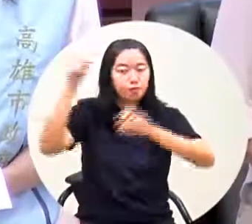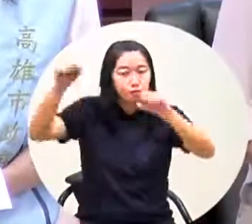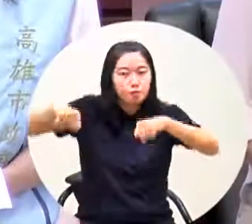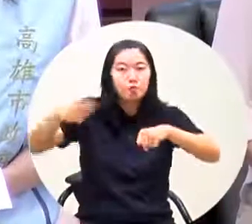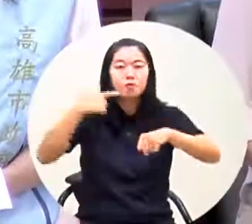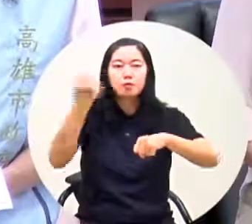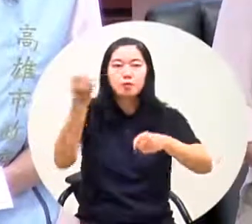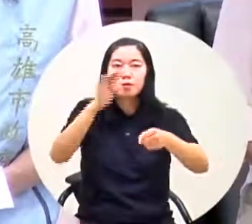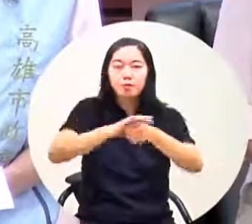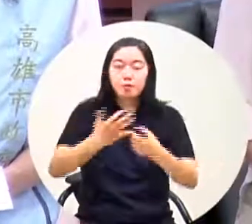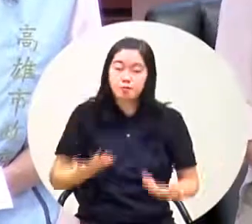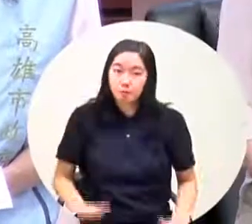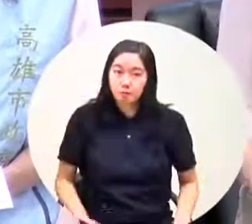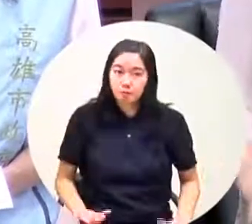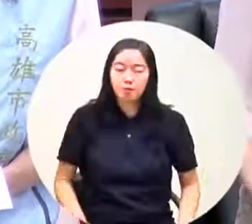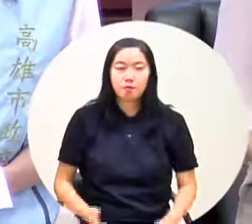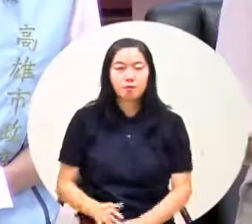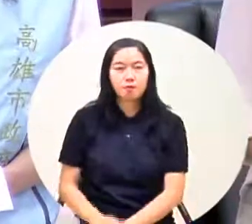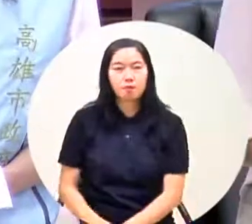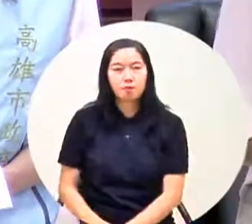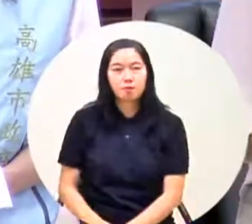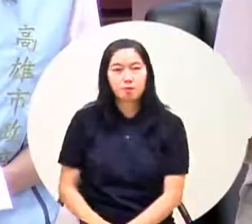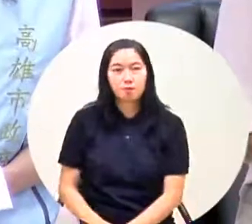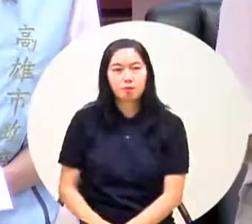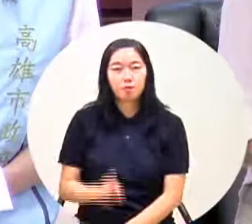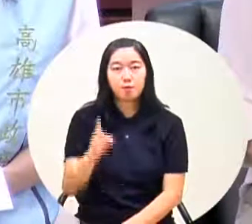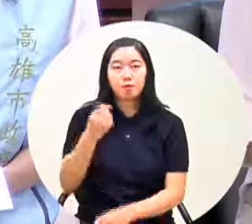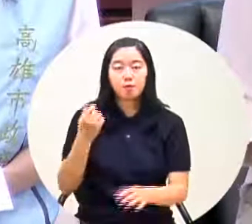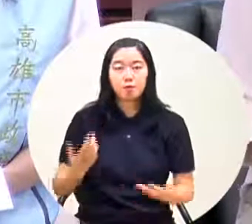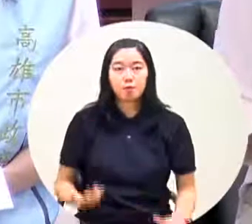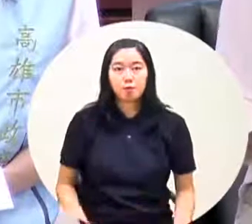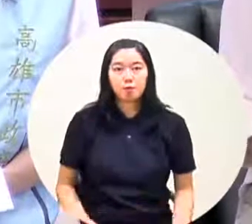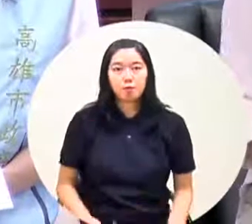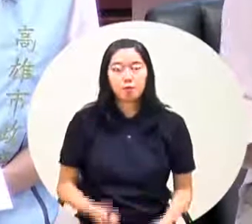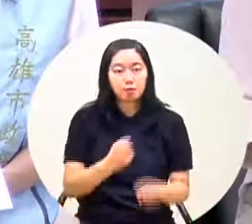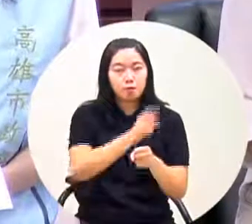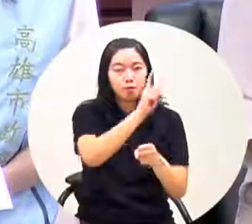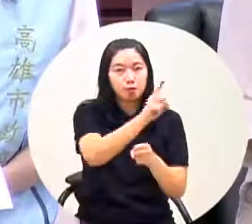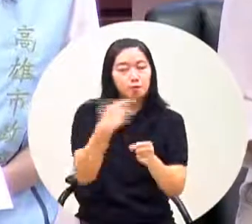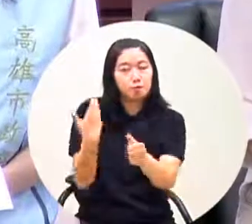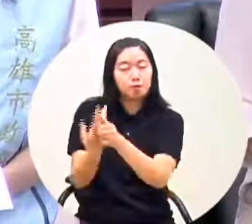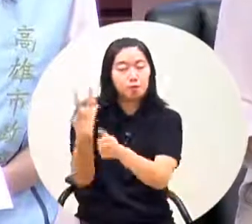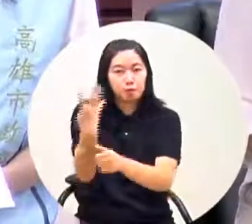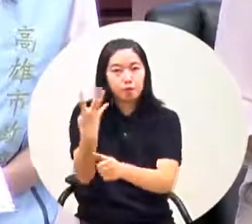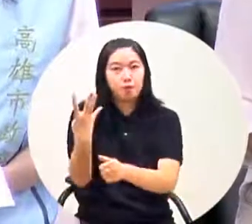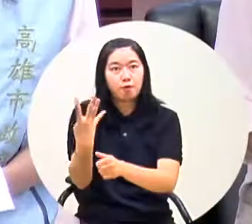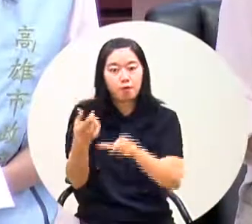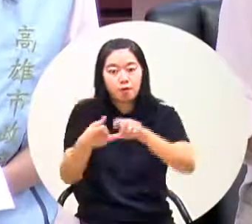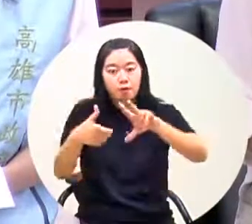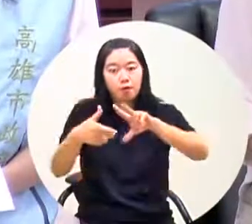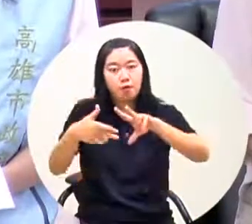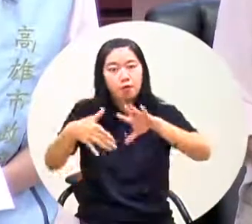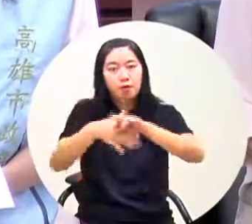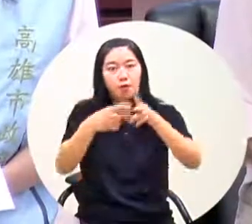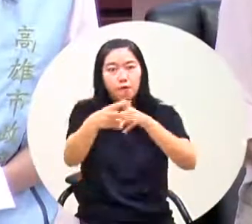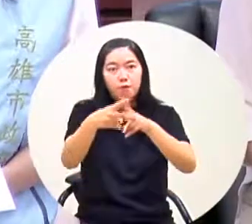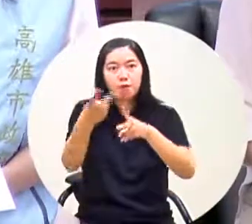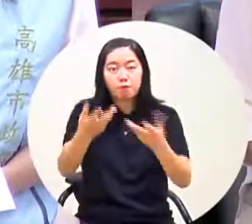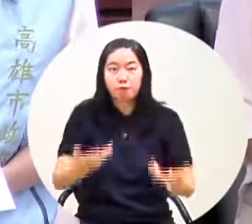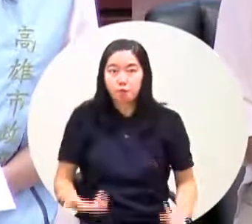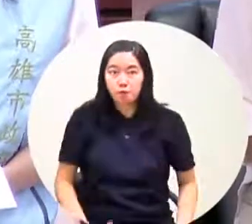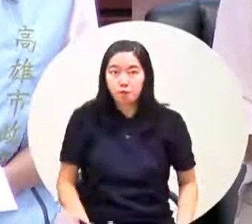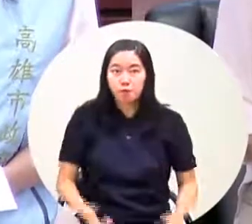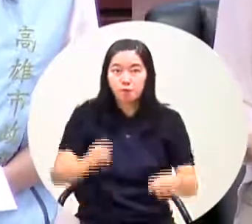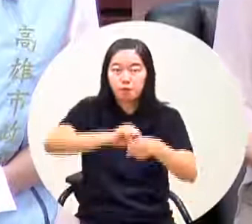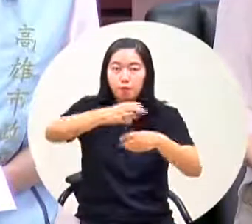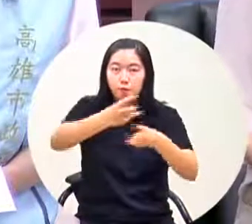休的方式。至于做一给四，甚至于劳动部的函式哈，它都可以停止休息日的加班核